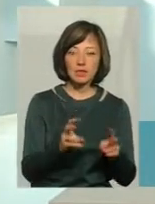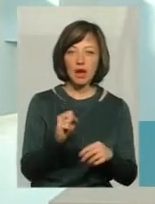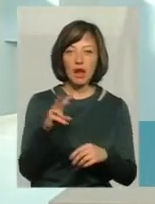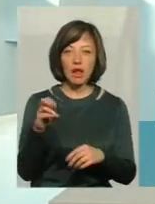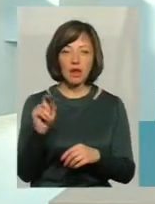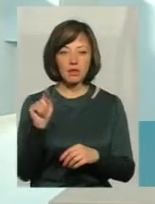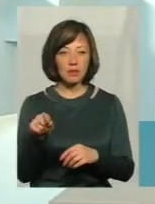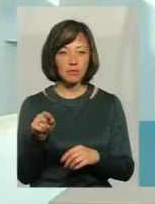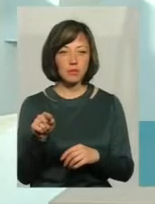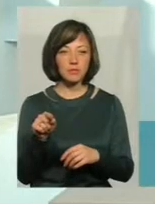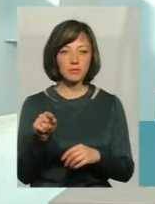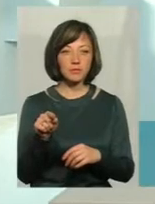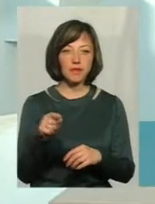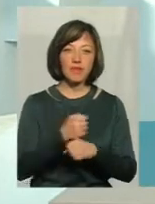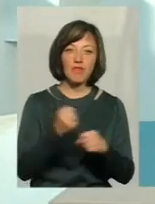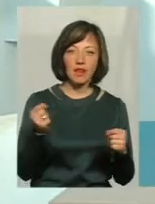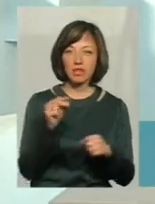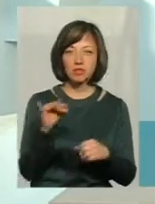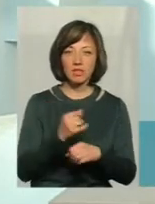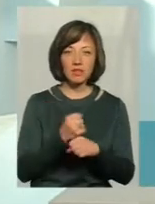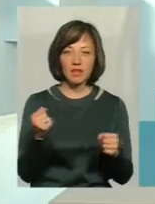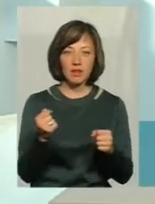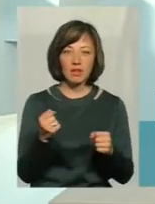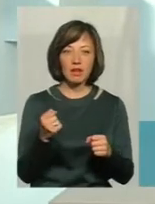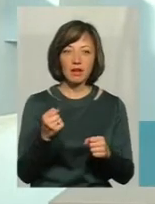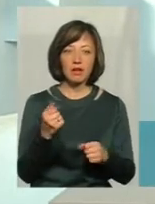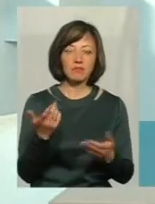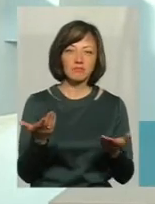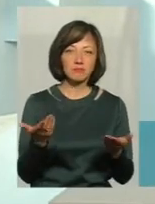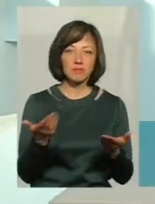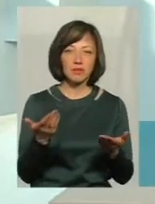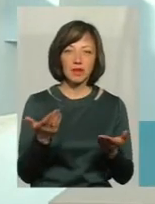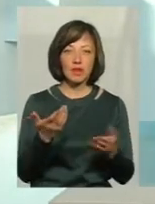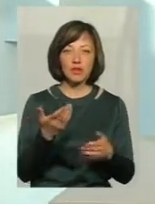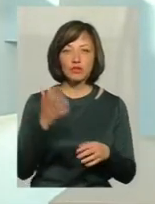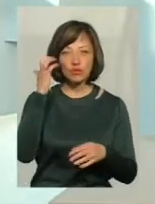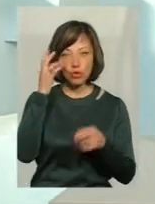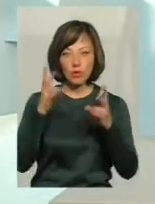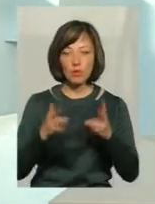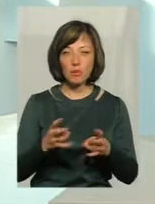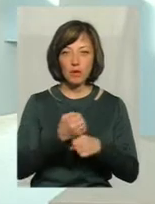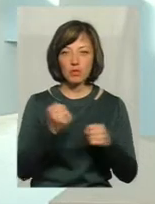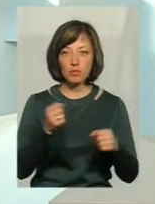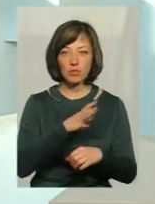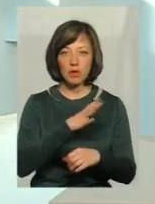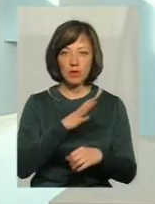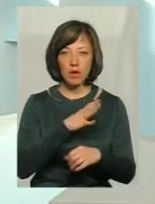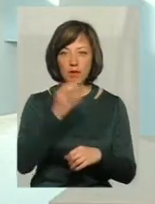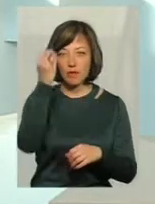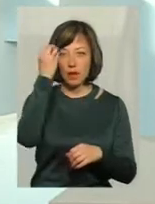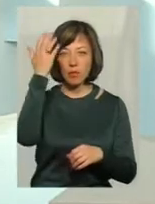там чи рване, чи не рване, воно там якось раз на 30 років грає. Да? От рвануло в Чорнобилі, там, да? Рвануло в